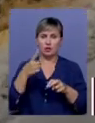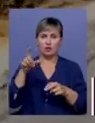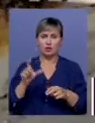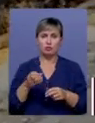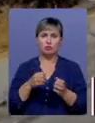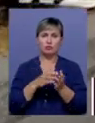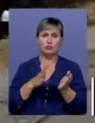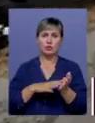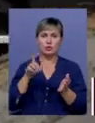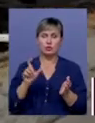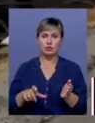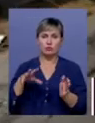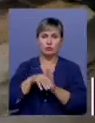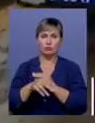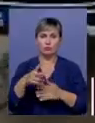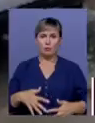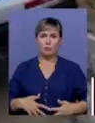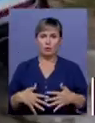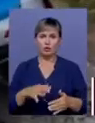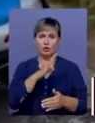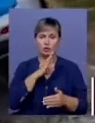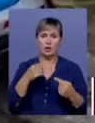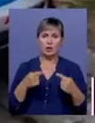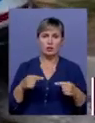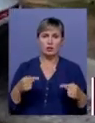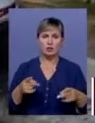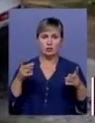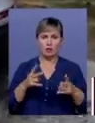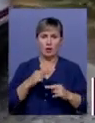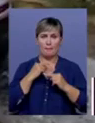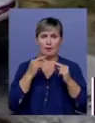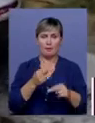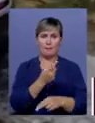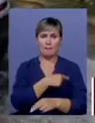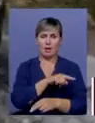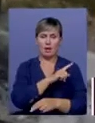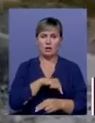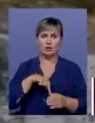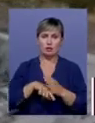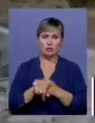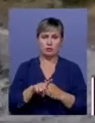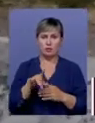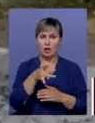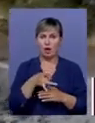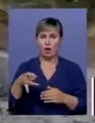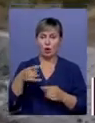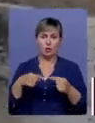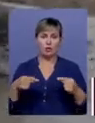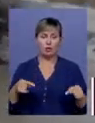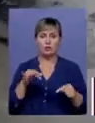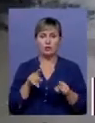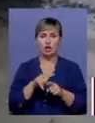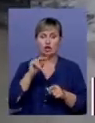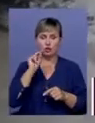19 человек включая двух беременных женщин с различными травмами обратились в больницы с арабского этой кубанского районов а также